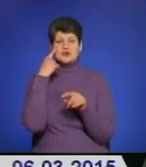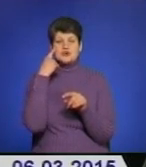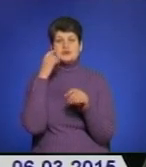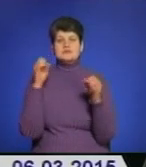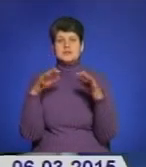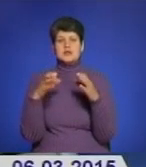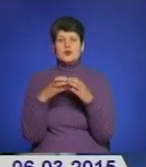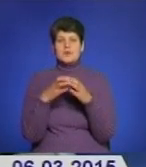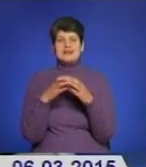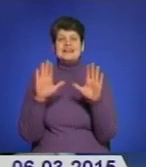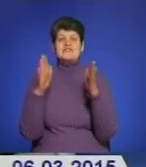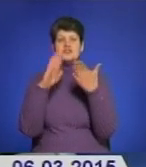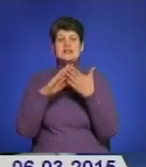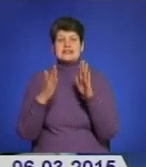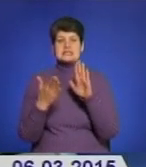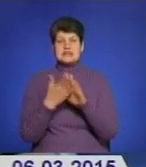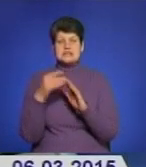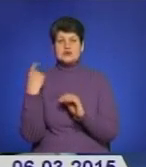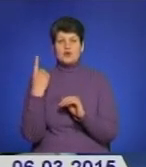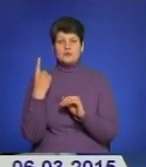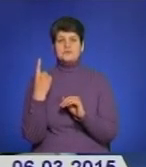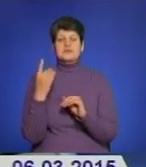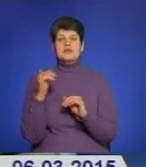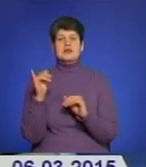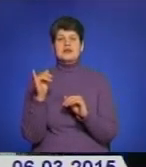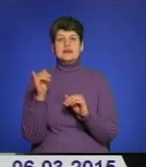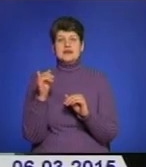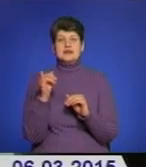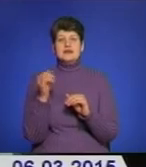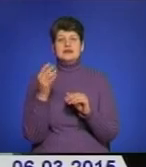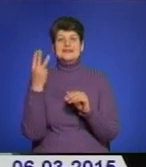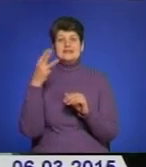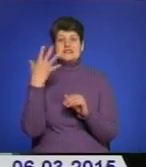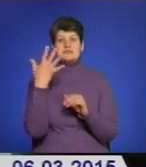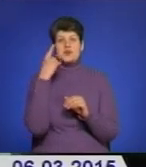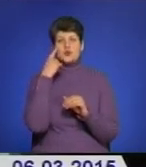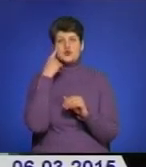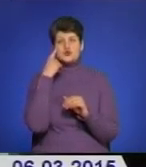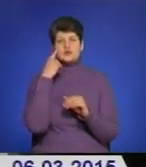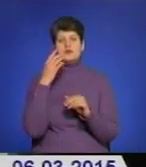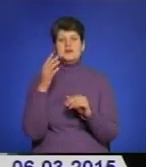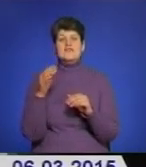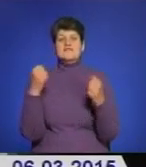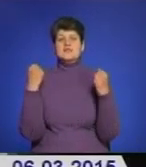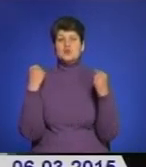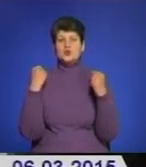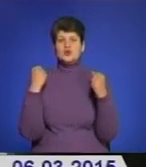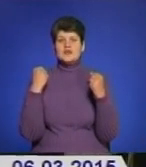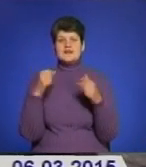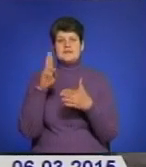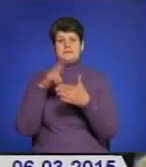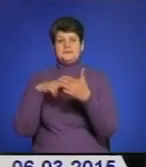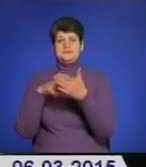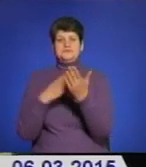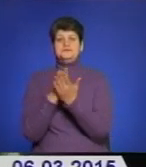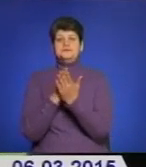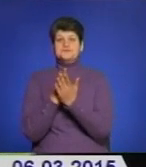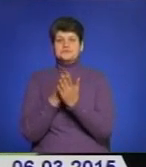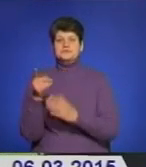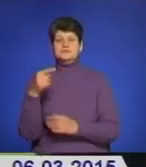команди управління надзвичайних ситуацій області. Трійку лідерів з показником 35 очок замикають фізкультурники фіскальної служби